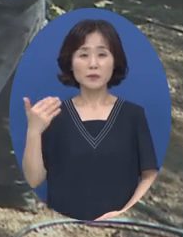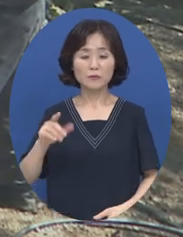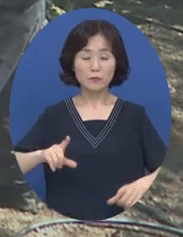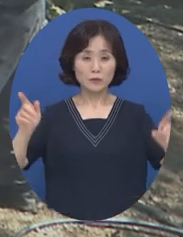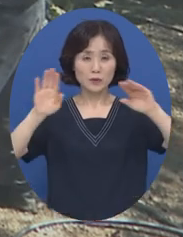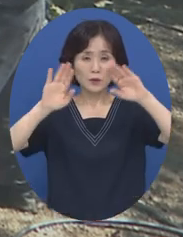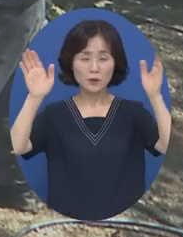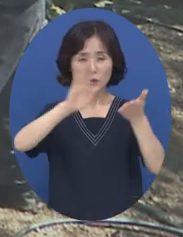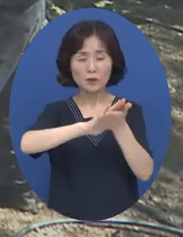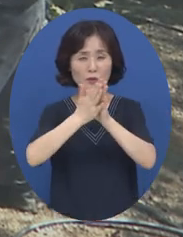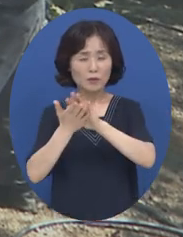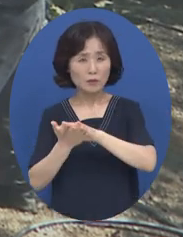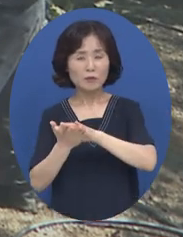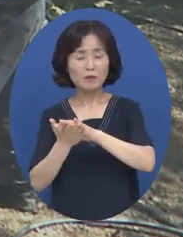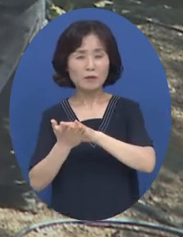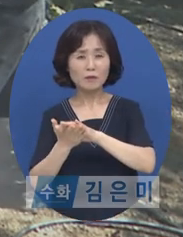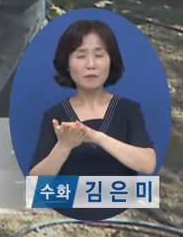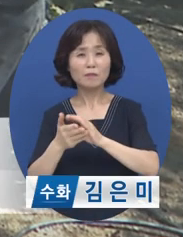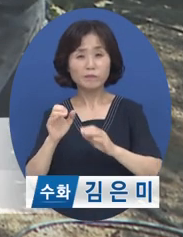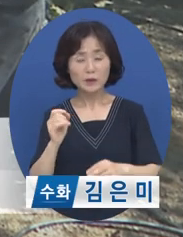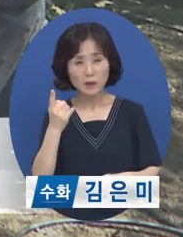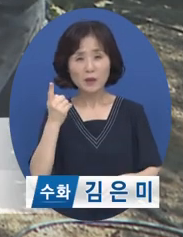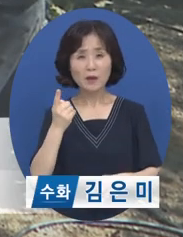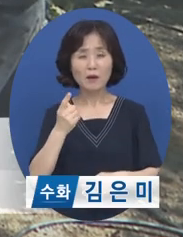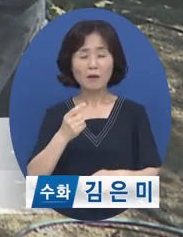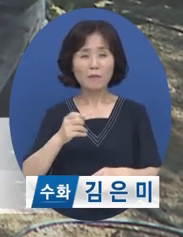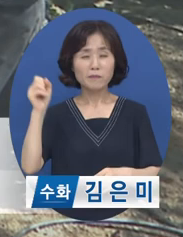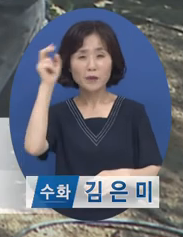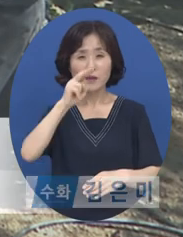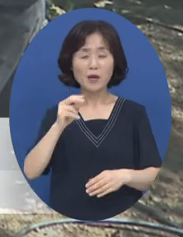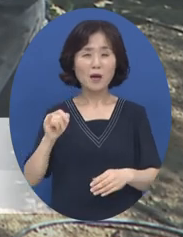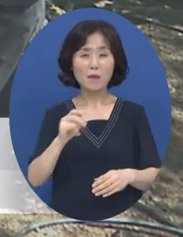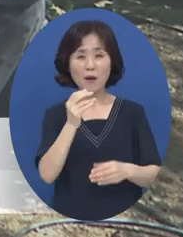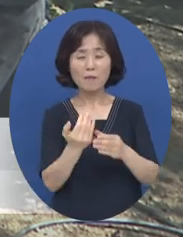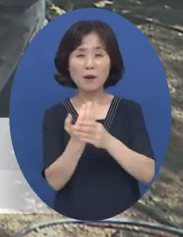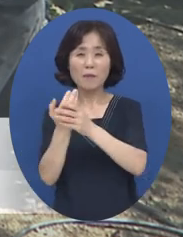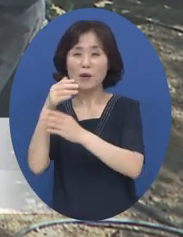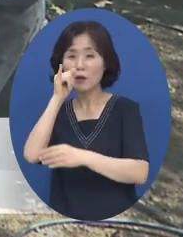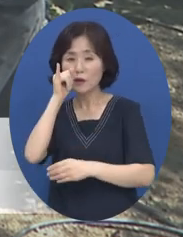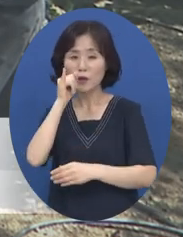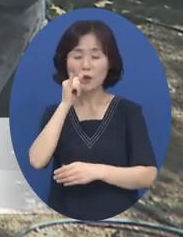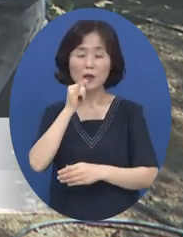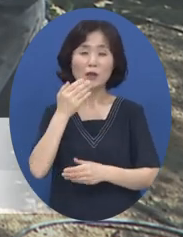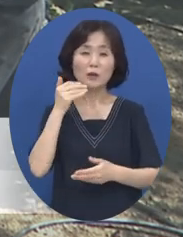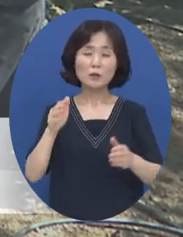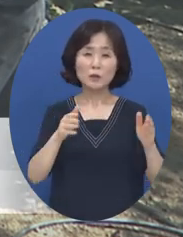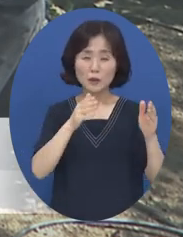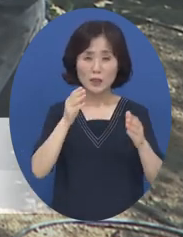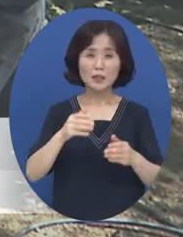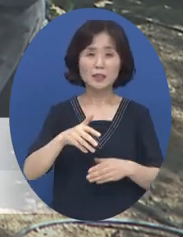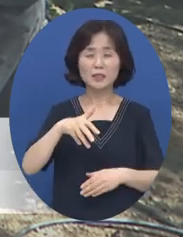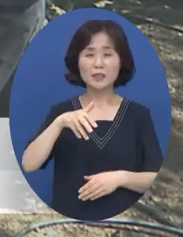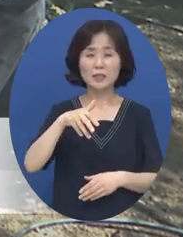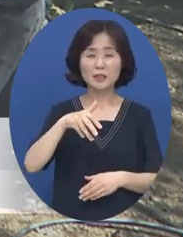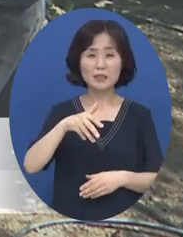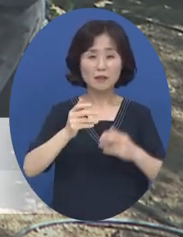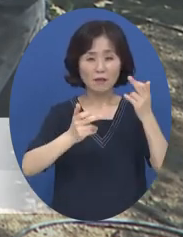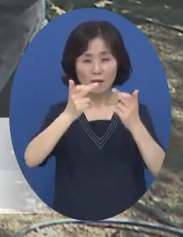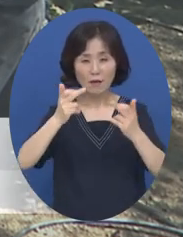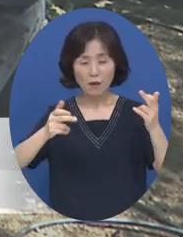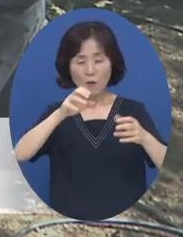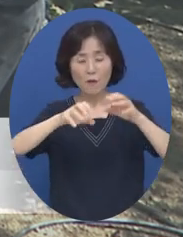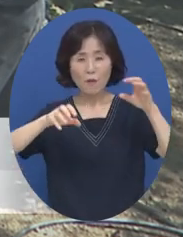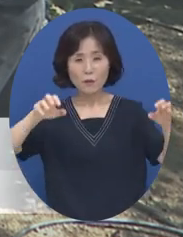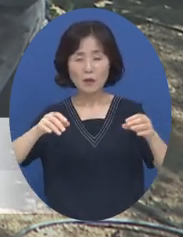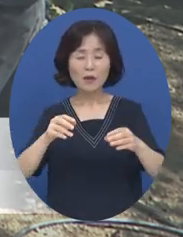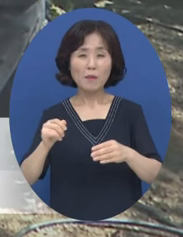최근 급격한 기후변화로 돌발해충의 발생률이 높아지고 있는데요. 경기도가 수리산과 청계산 일대 집단 발생한 대벌레